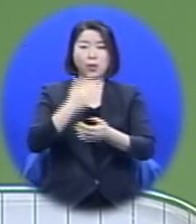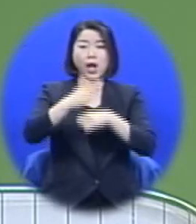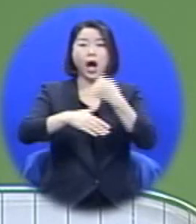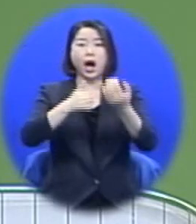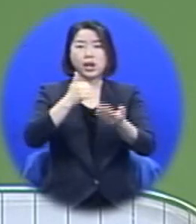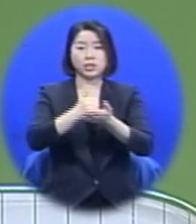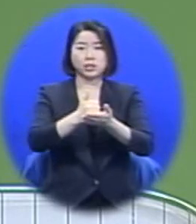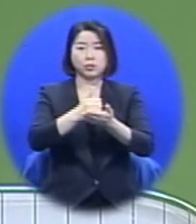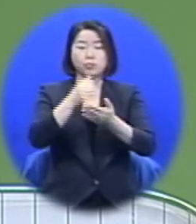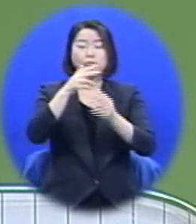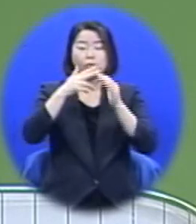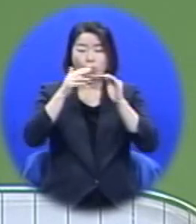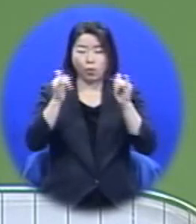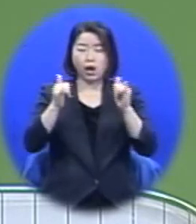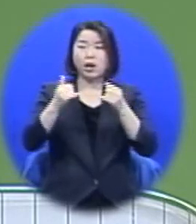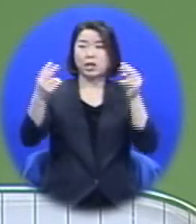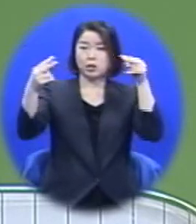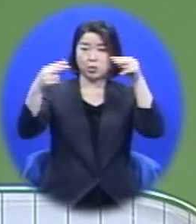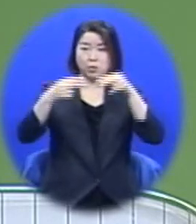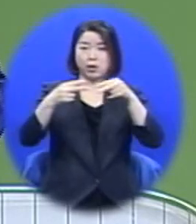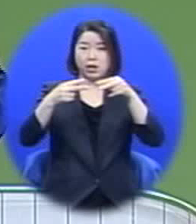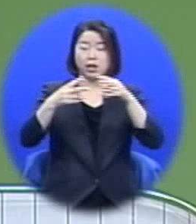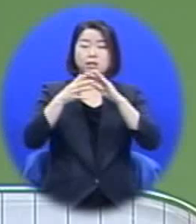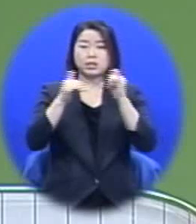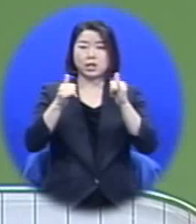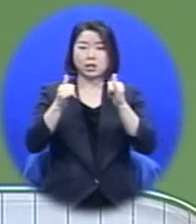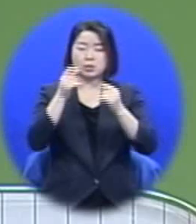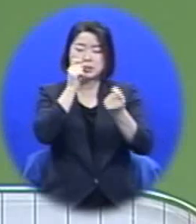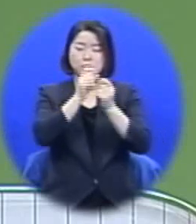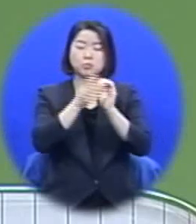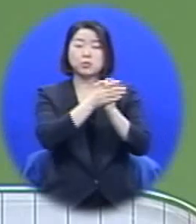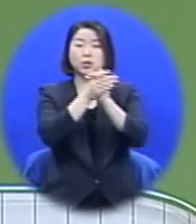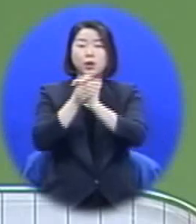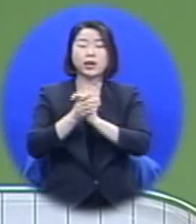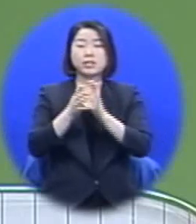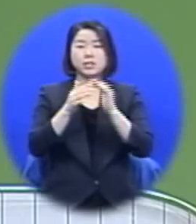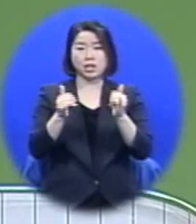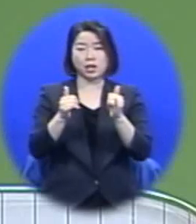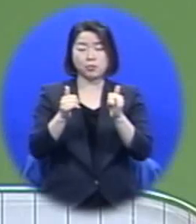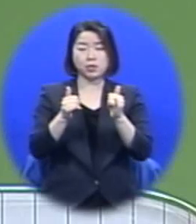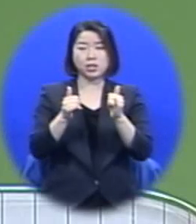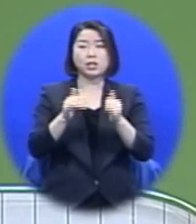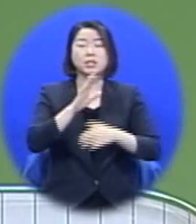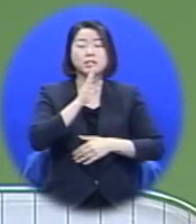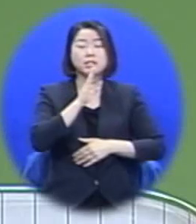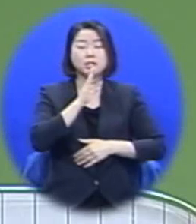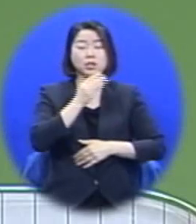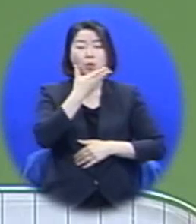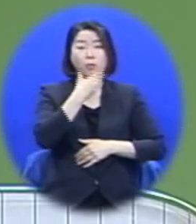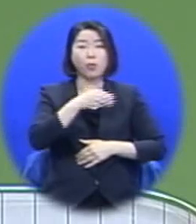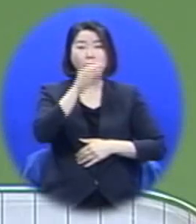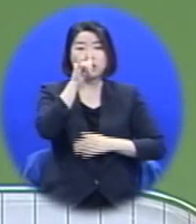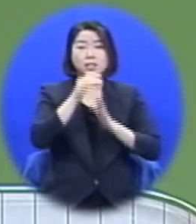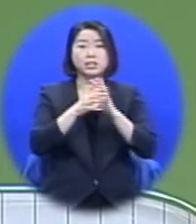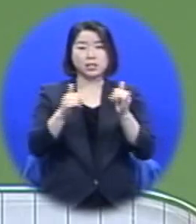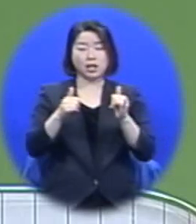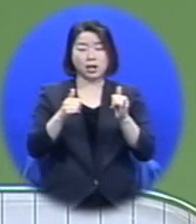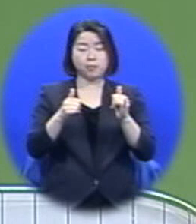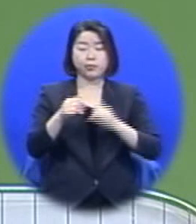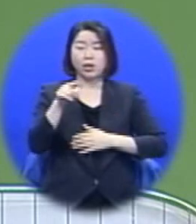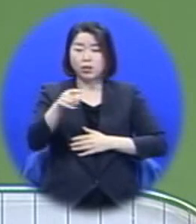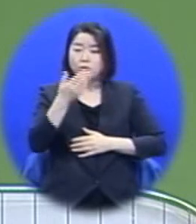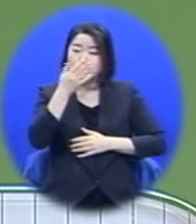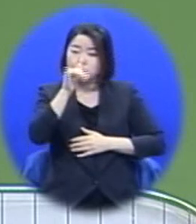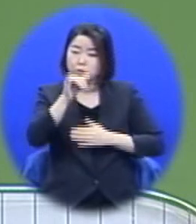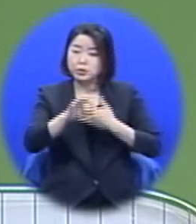그렇게 친밀히 교제하는 사람이 사실은 가장 보기 있는 사람이죠 그럴 수만 있다면 무엇이